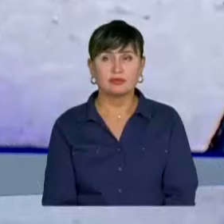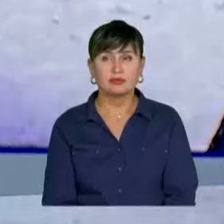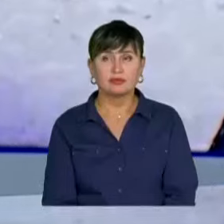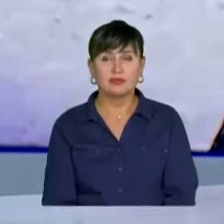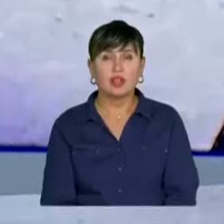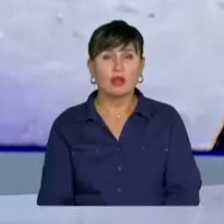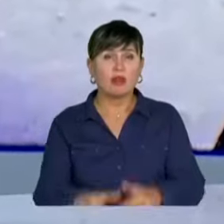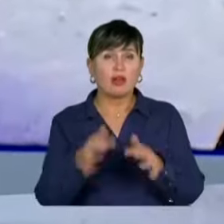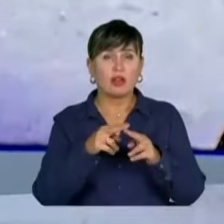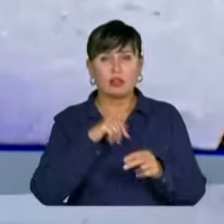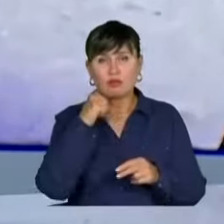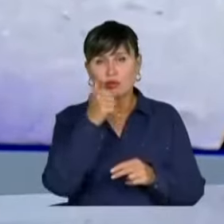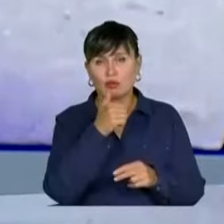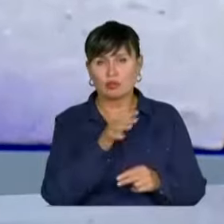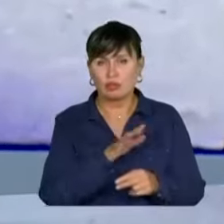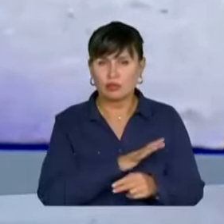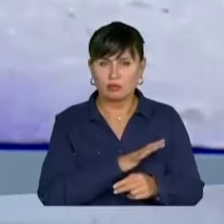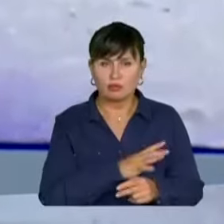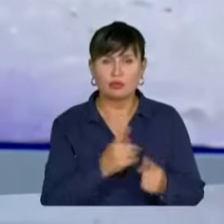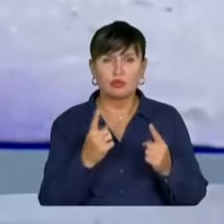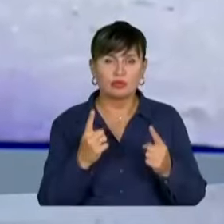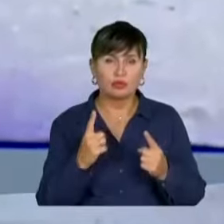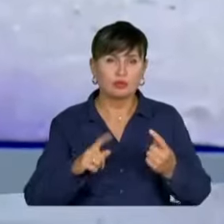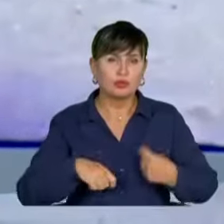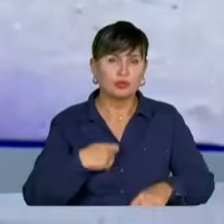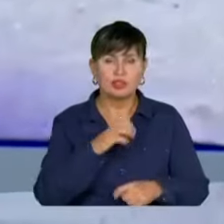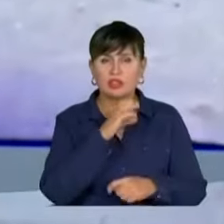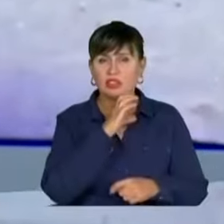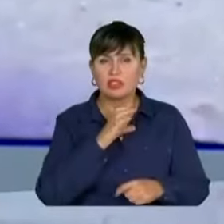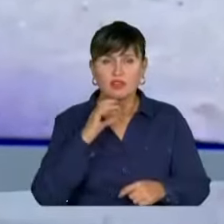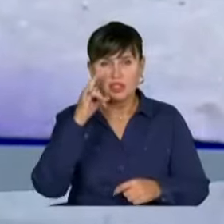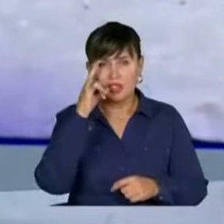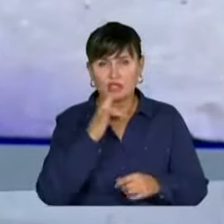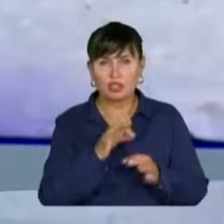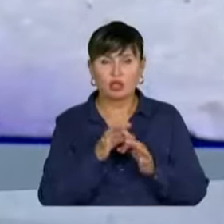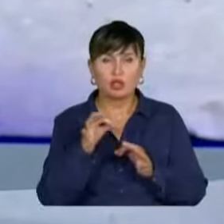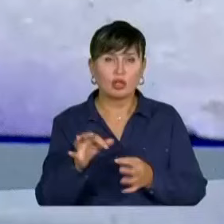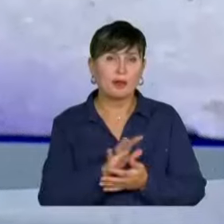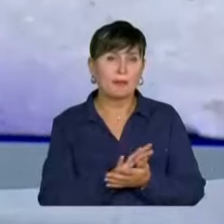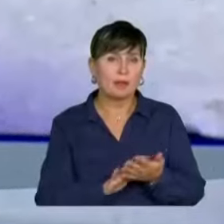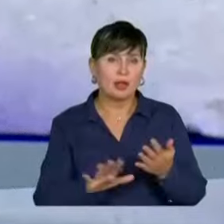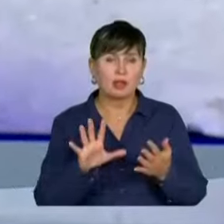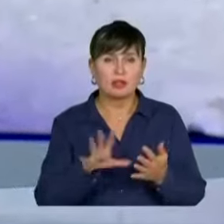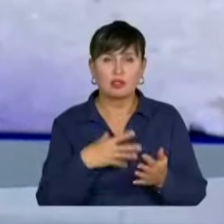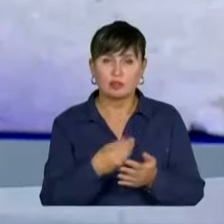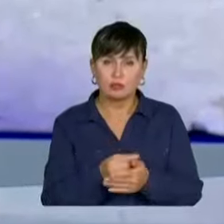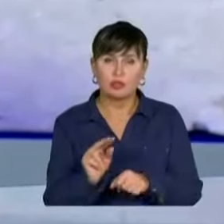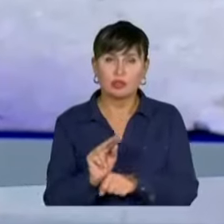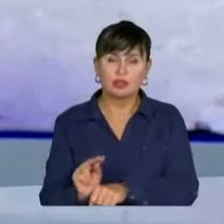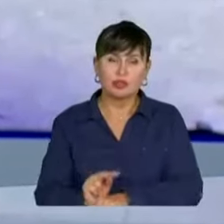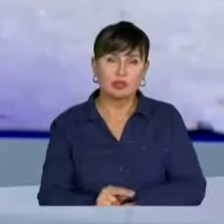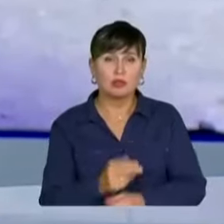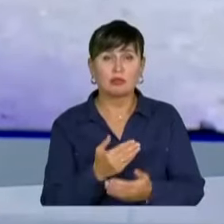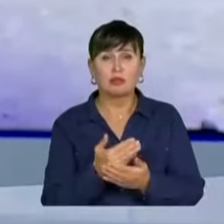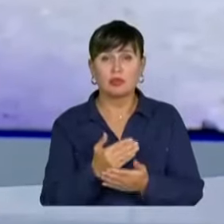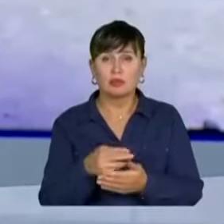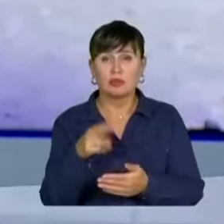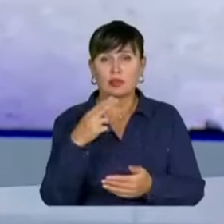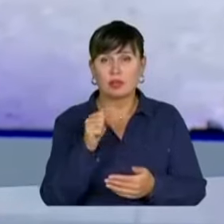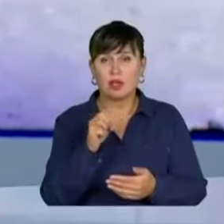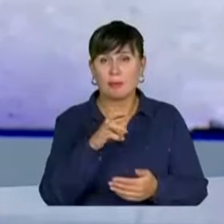Паводки этого года нанесли колоссальный ущерб Северо-Казахстанской области. Последствия стихии до сих пор устраняют. К примеру, дамбу, которая